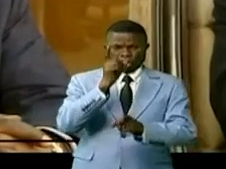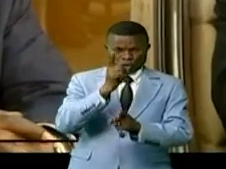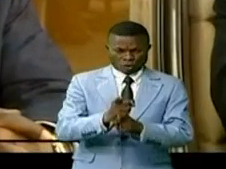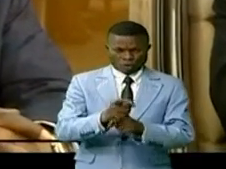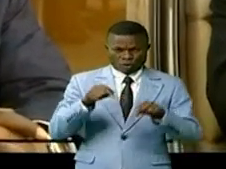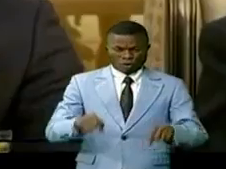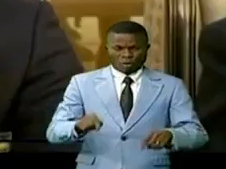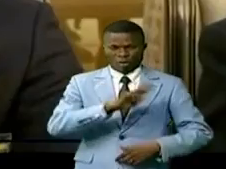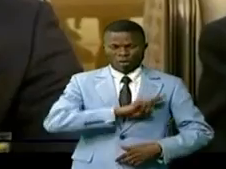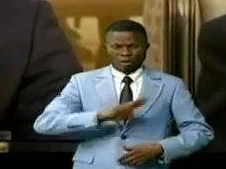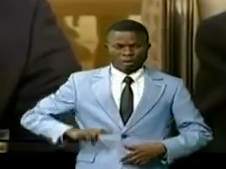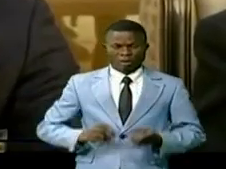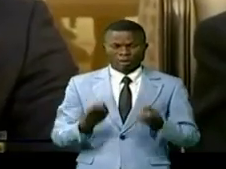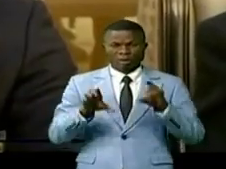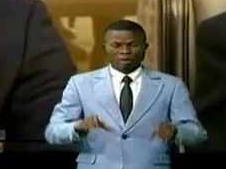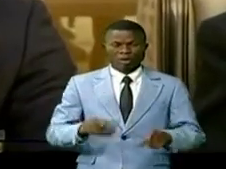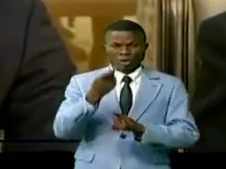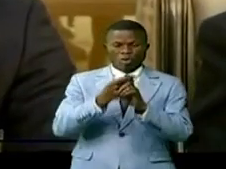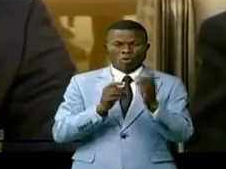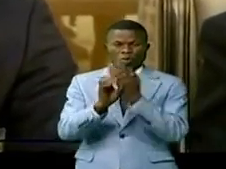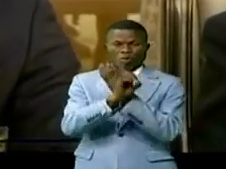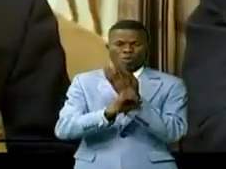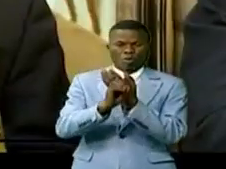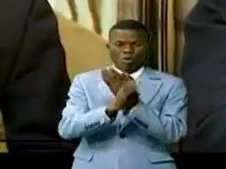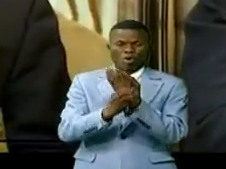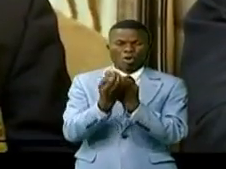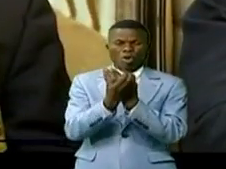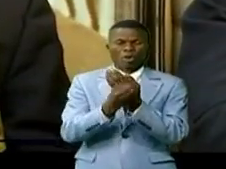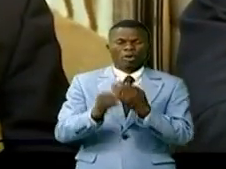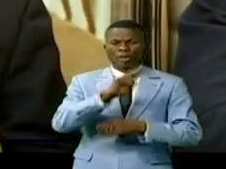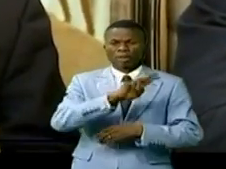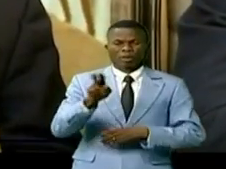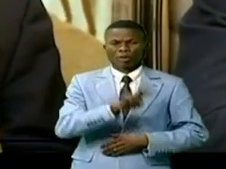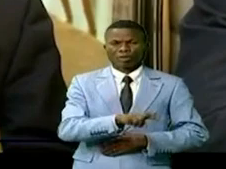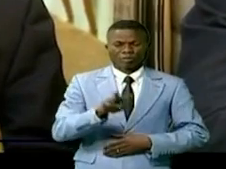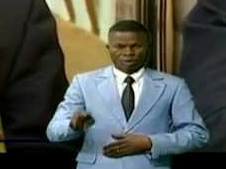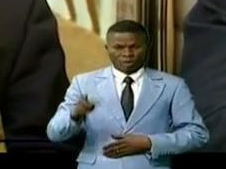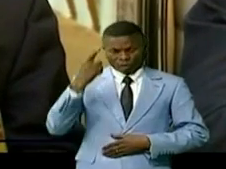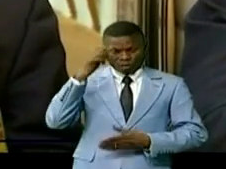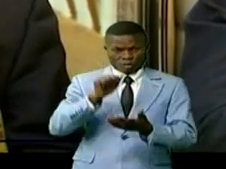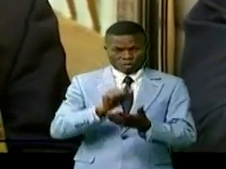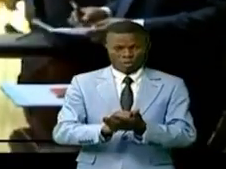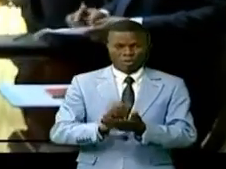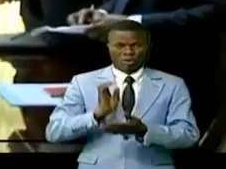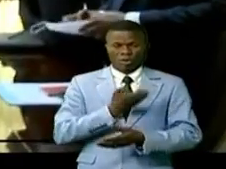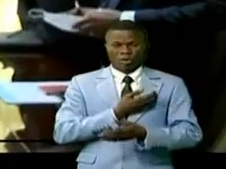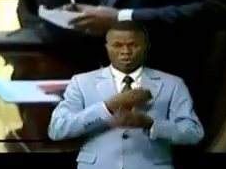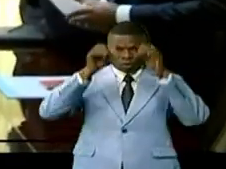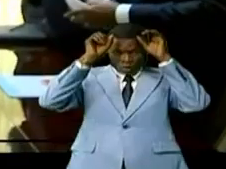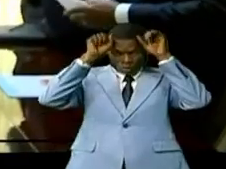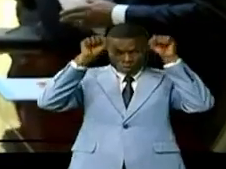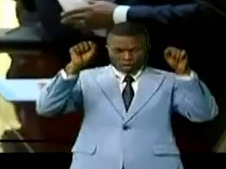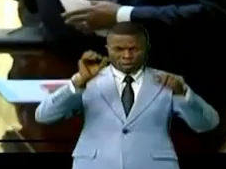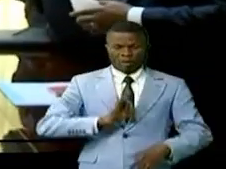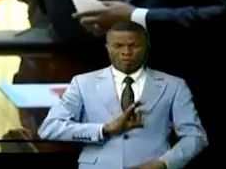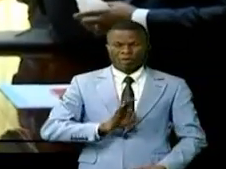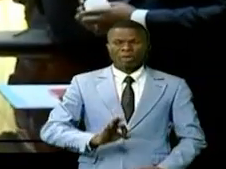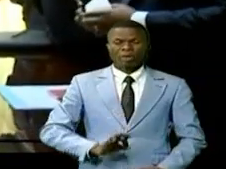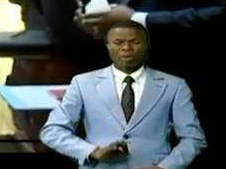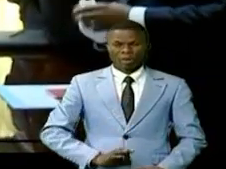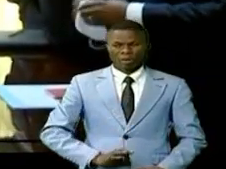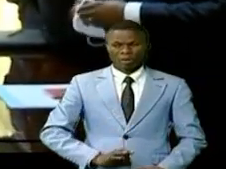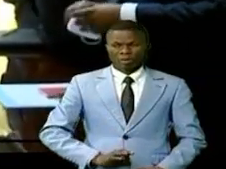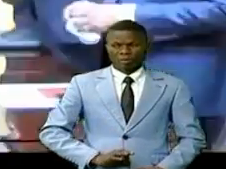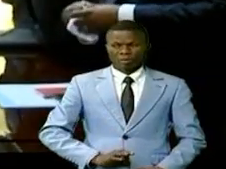République démocratique du Congo en août 2022. Pour ce faire, le président de la République, Félix-Antoine Tshisekedi Tshilombo,